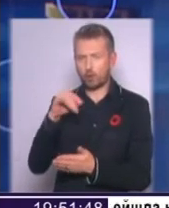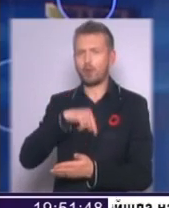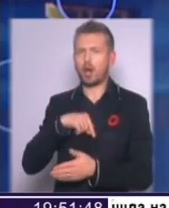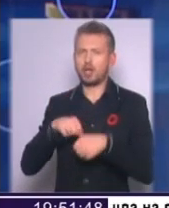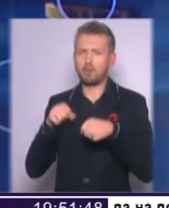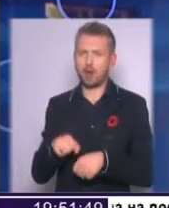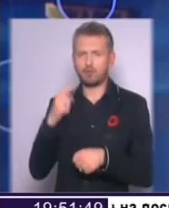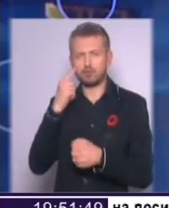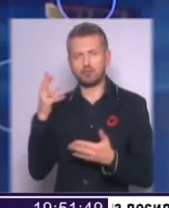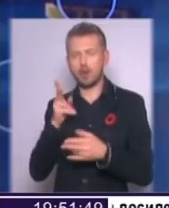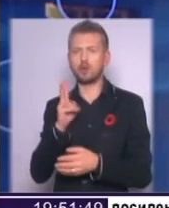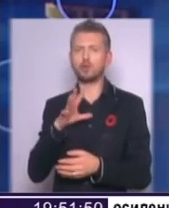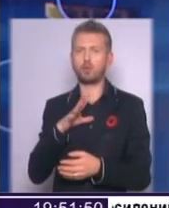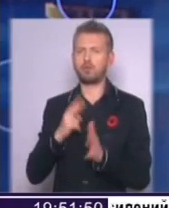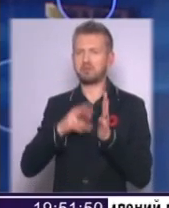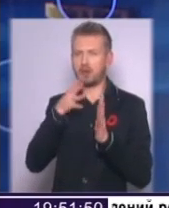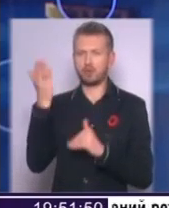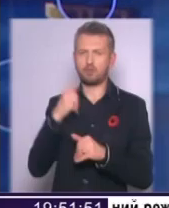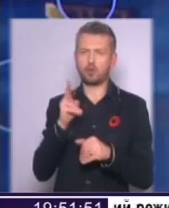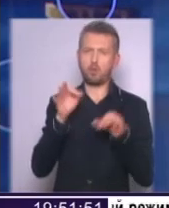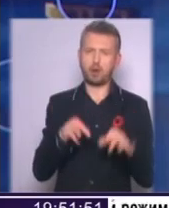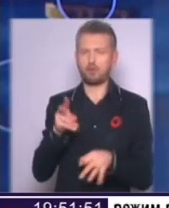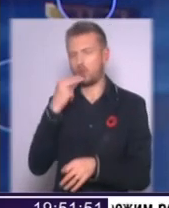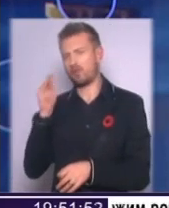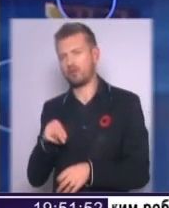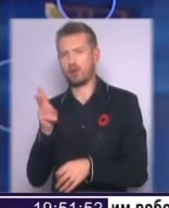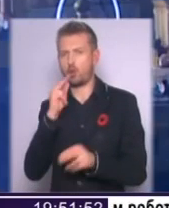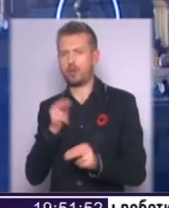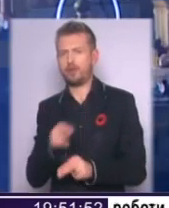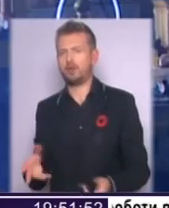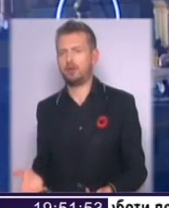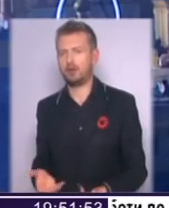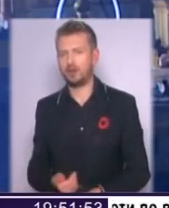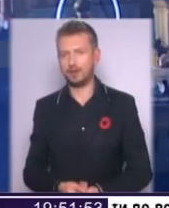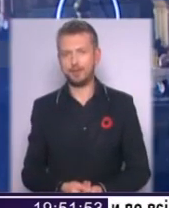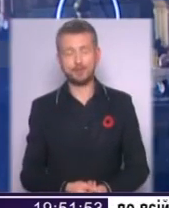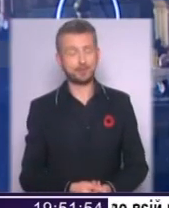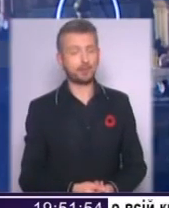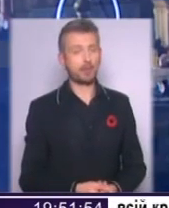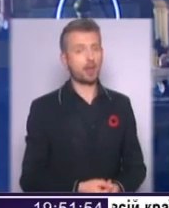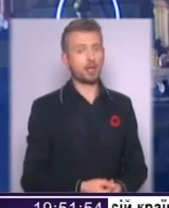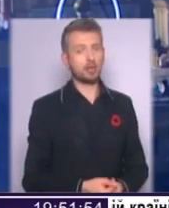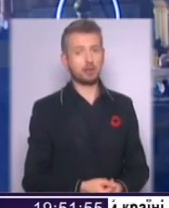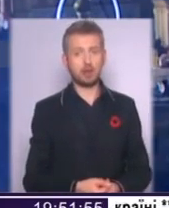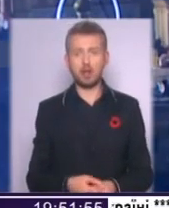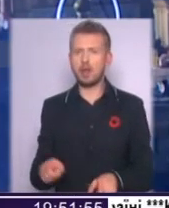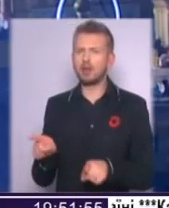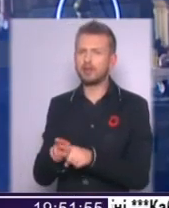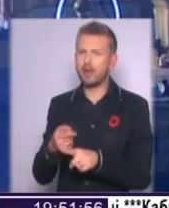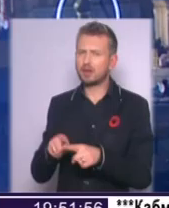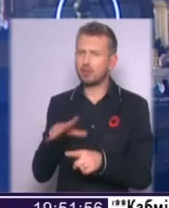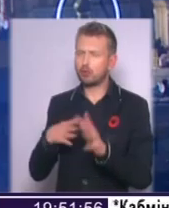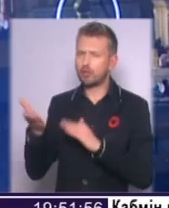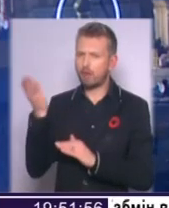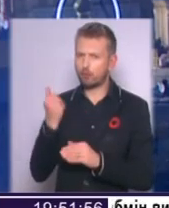там був винний 70 років тому, а хто ні? Прошу, будь ласка, пане. Знаєте, я належу так, до, це було давно, до